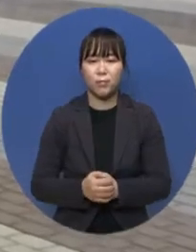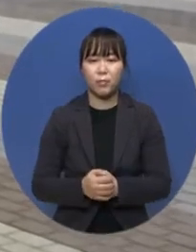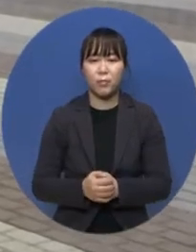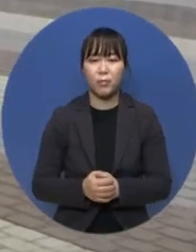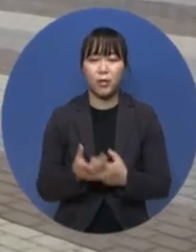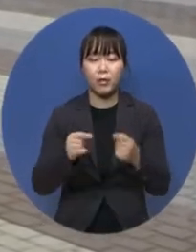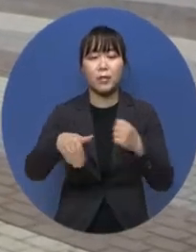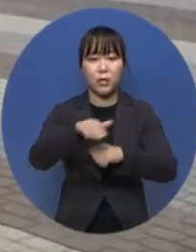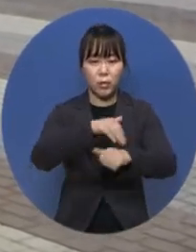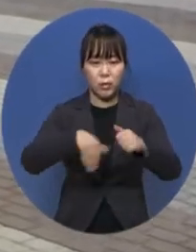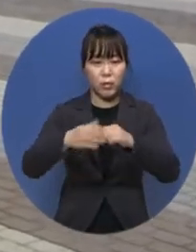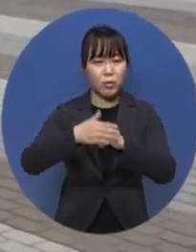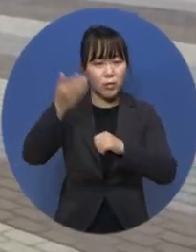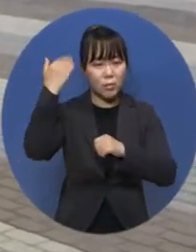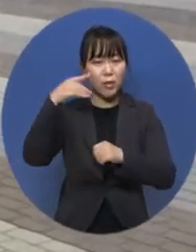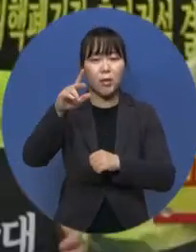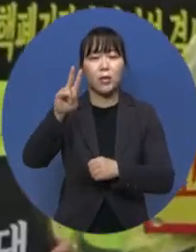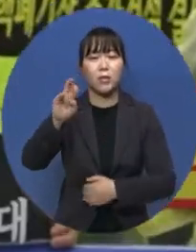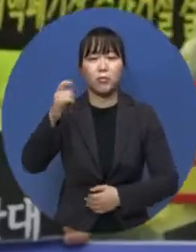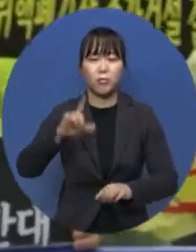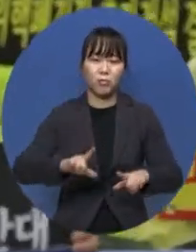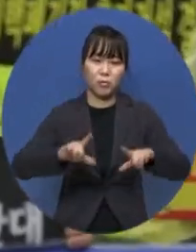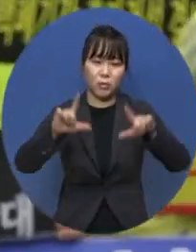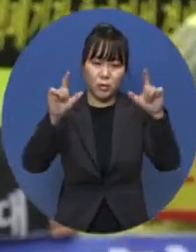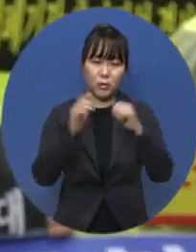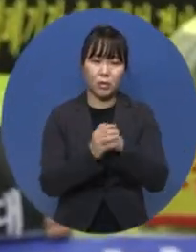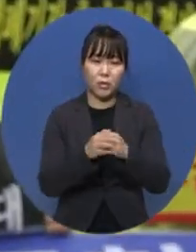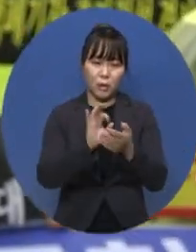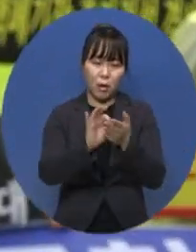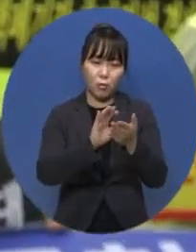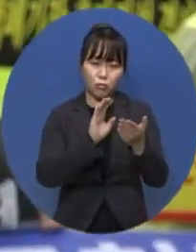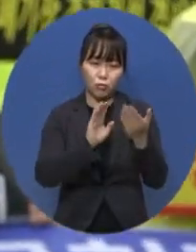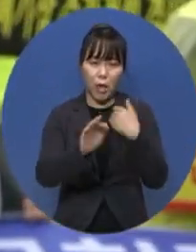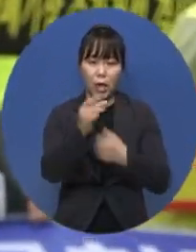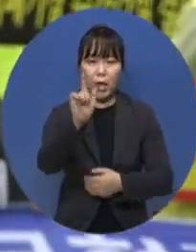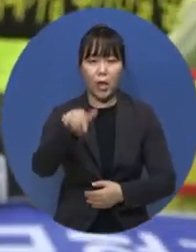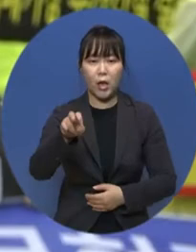상황 속에 지난달 26일 사영호